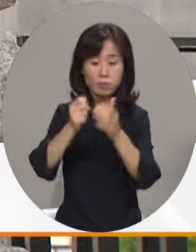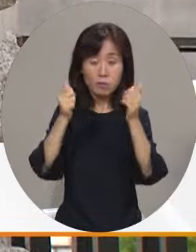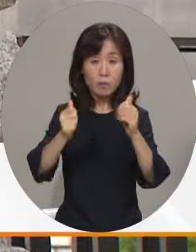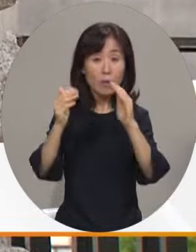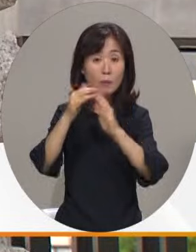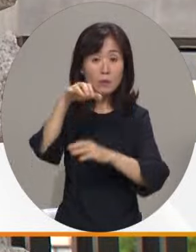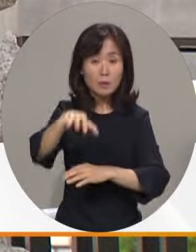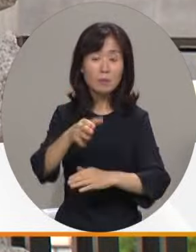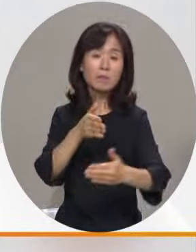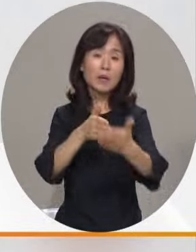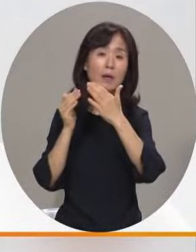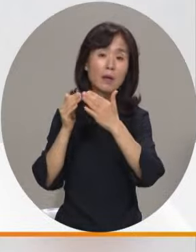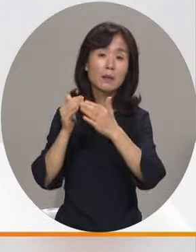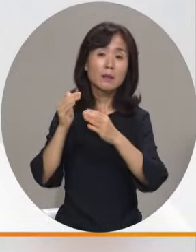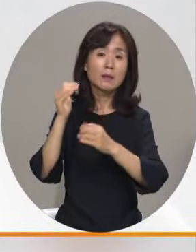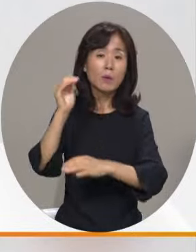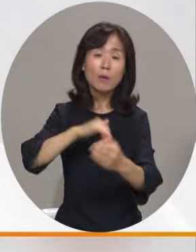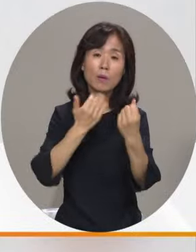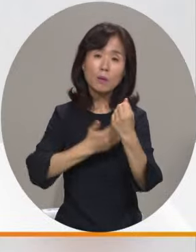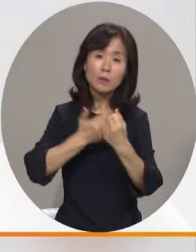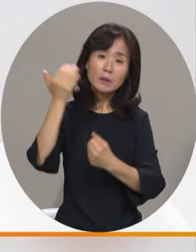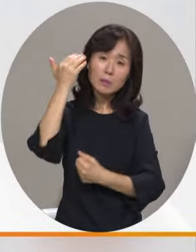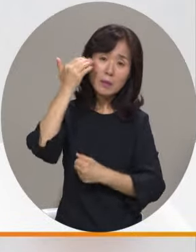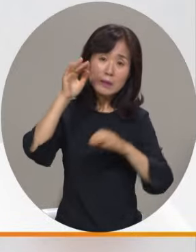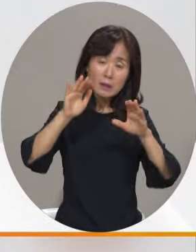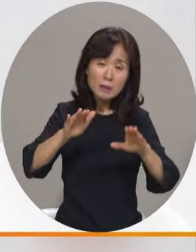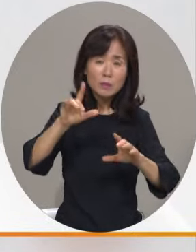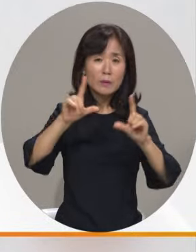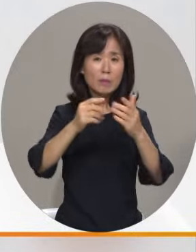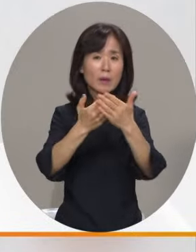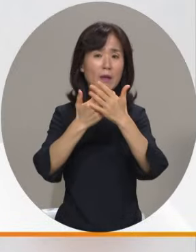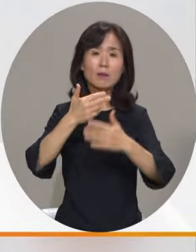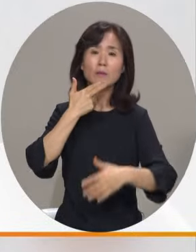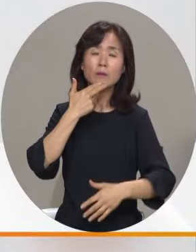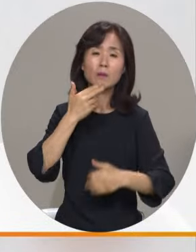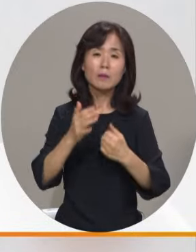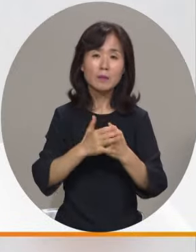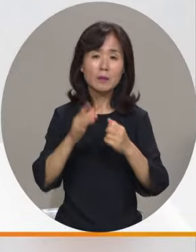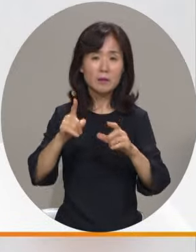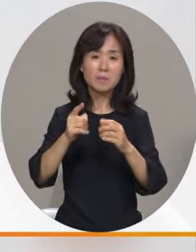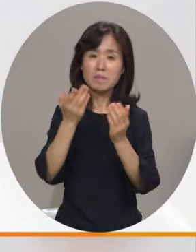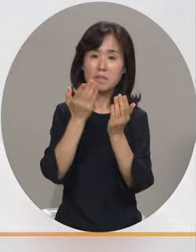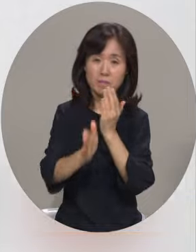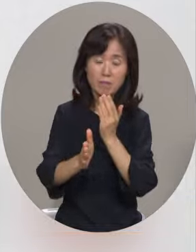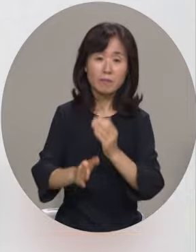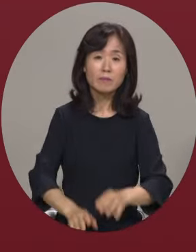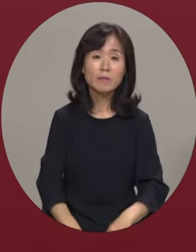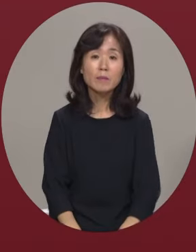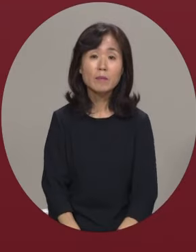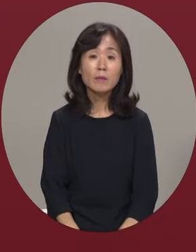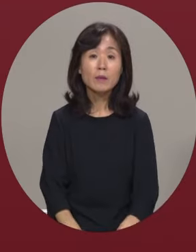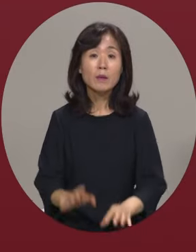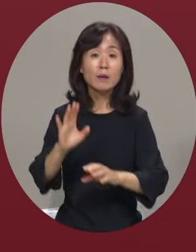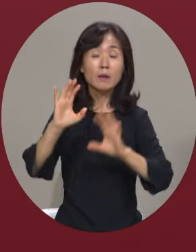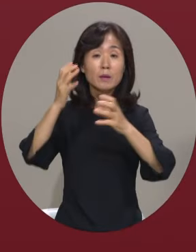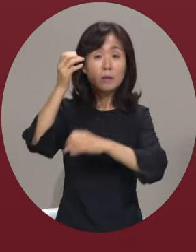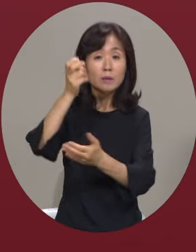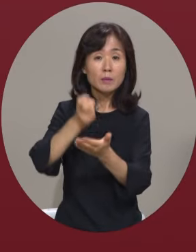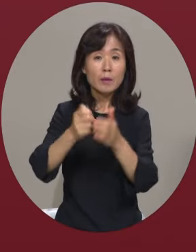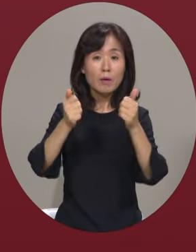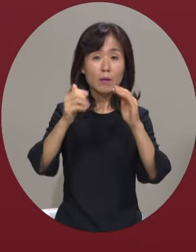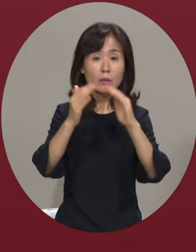내렸습니다. 기본권 침해의 현재성을 갖추지 못해 헌법소원 대상이 아니라는 겁니다. 헌법재판소는